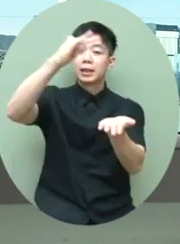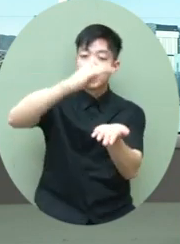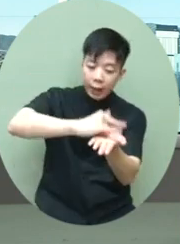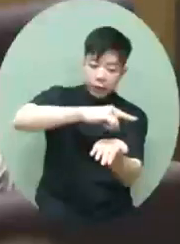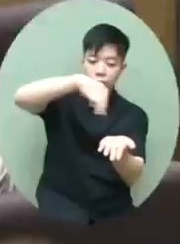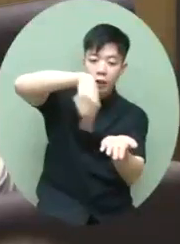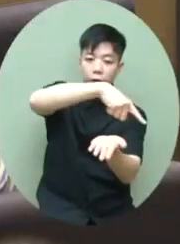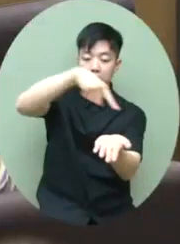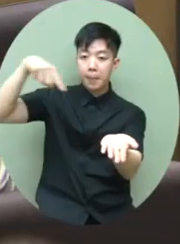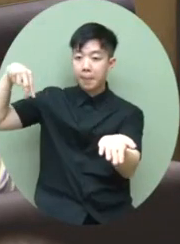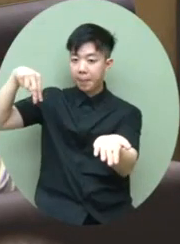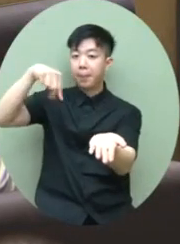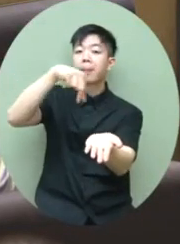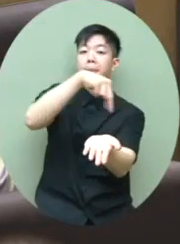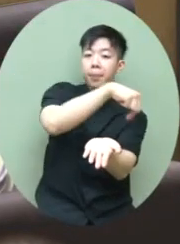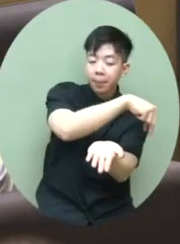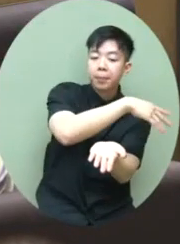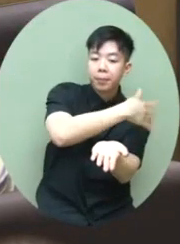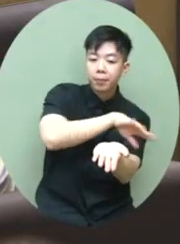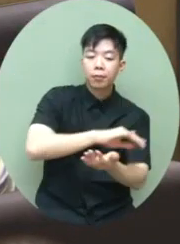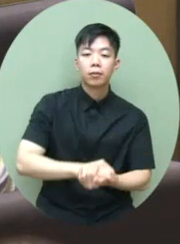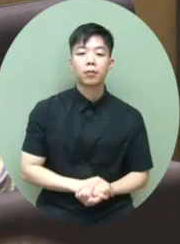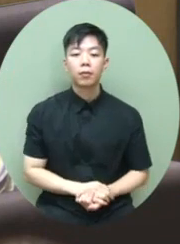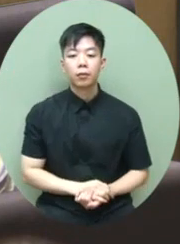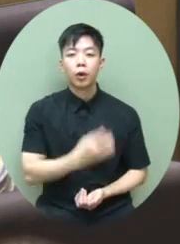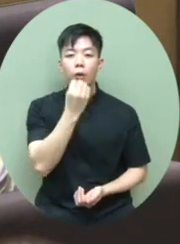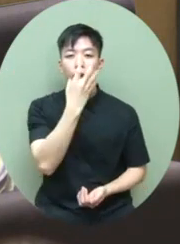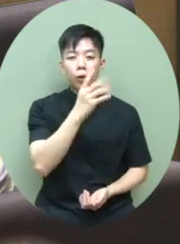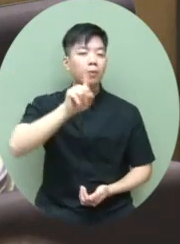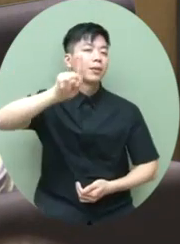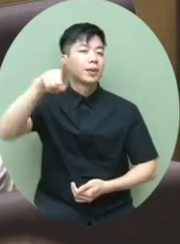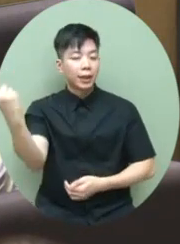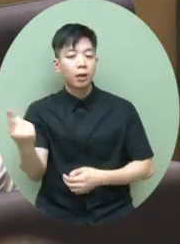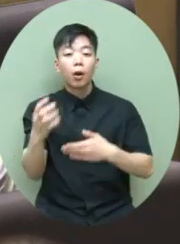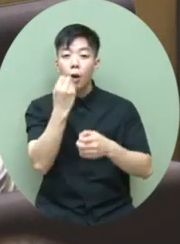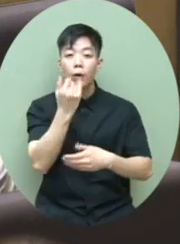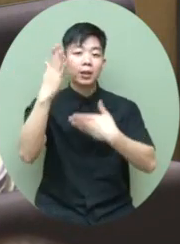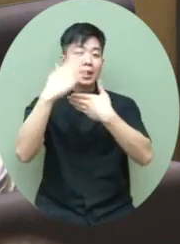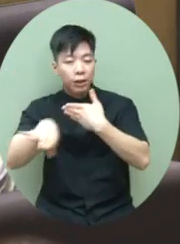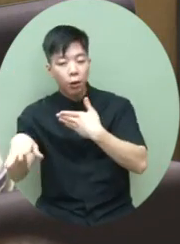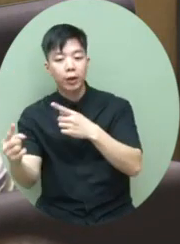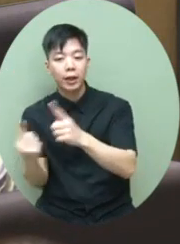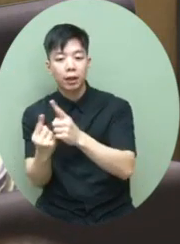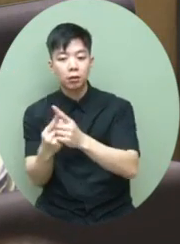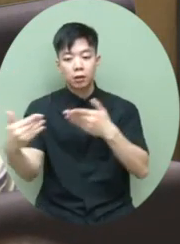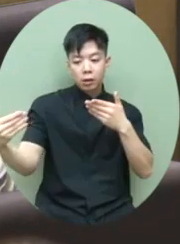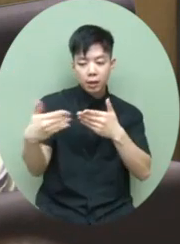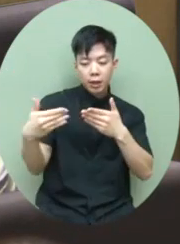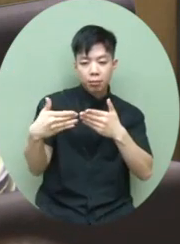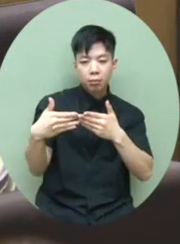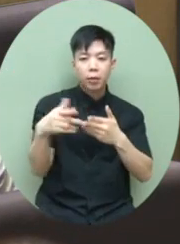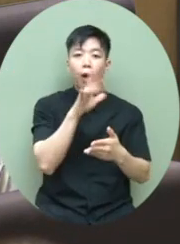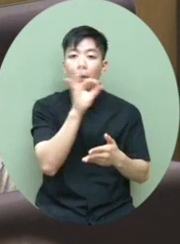即在接觸非本地人的機會是即怎樣呢？有沒有說過走過那個工作是即代表什麼